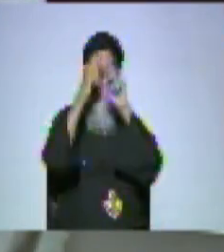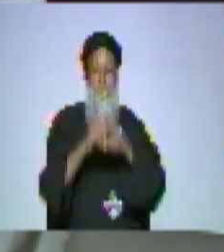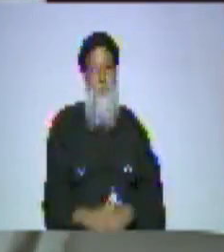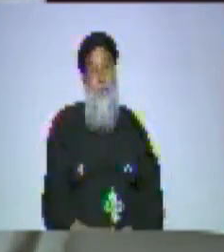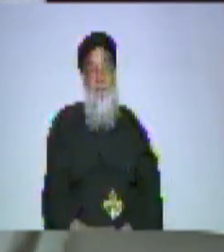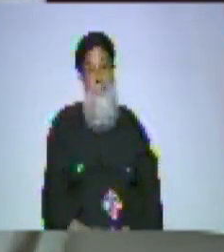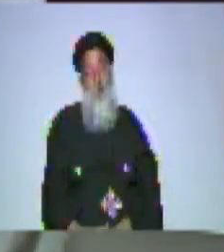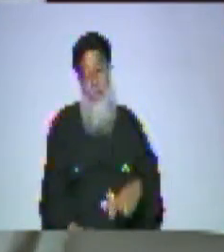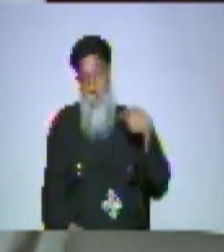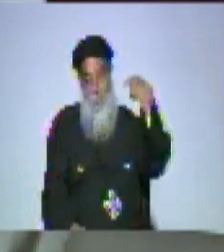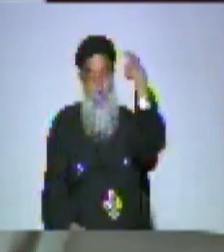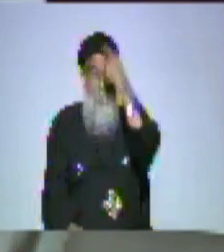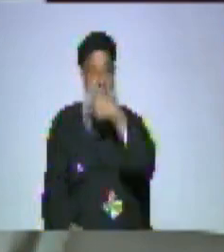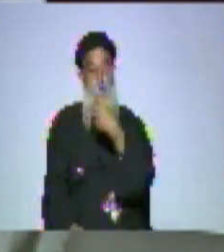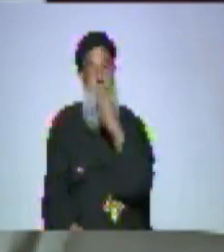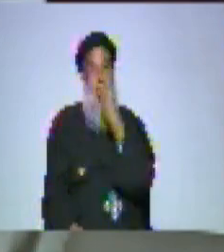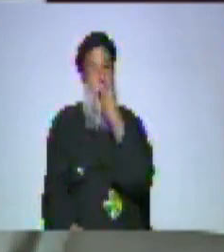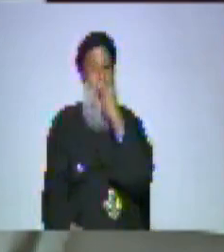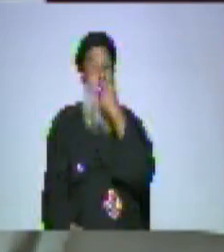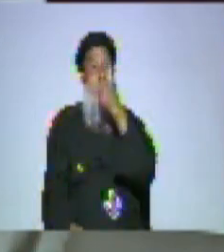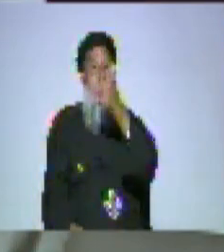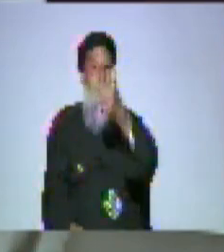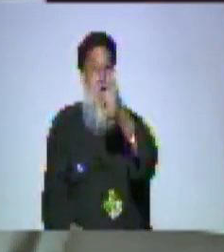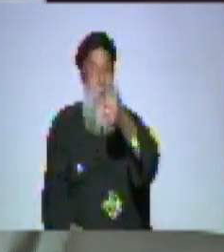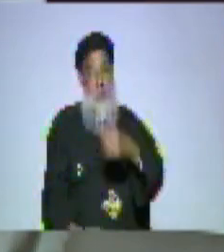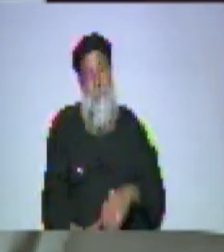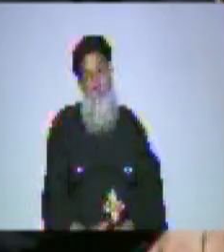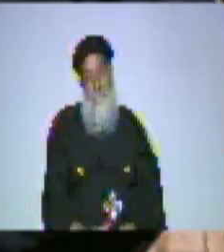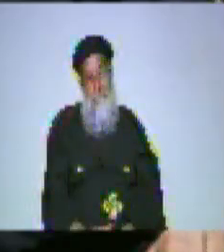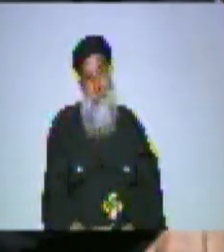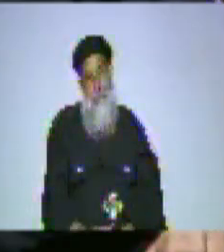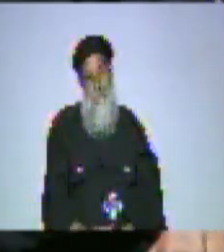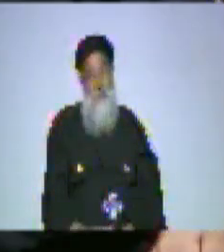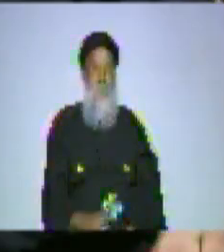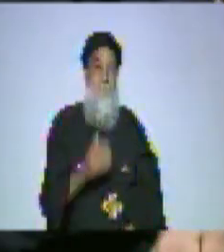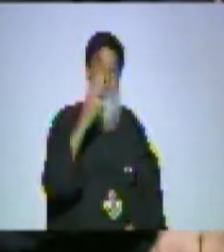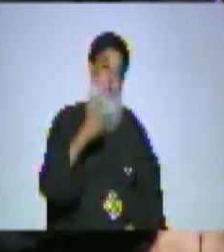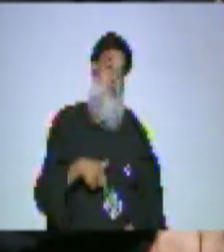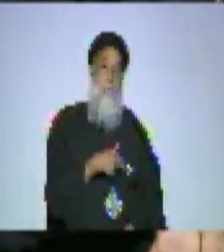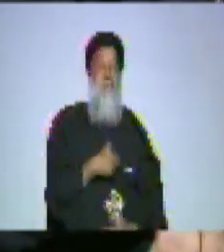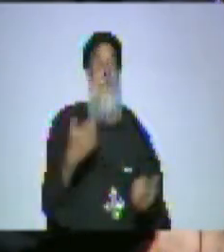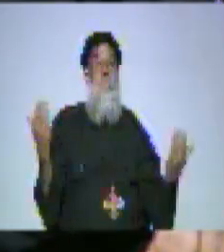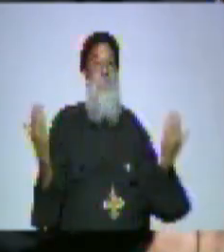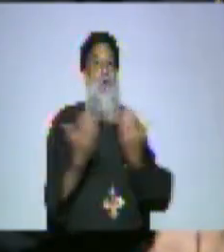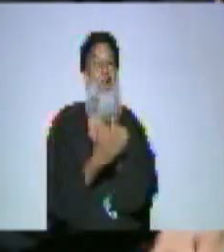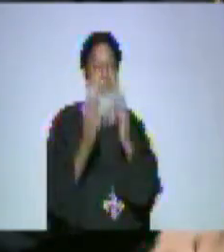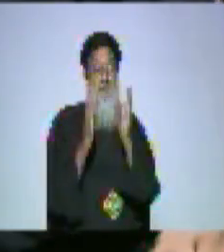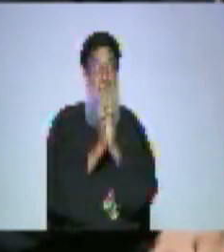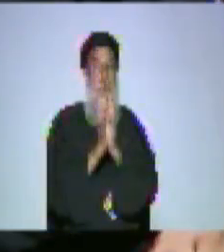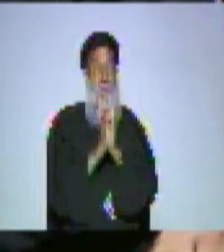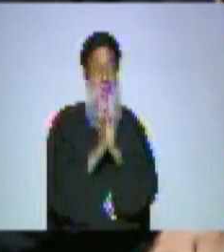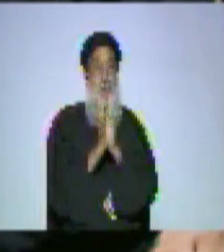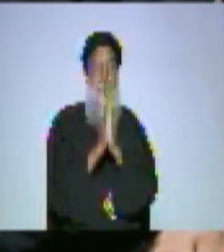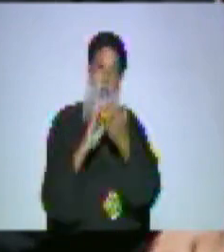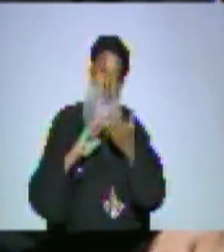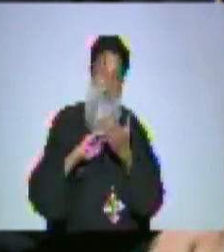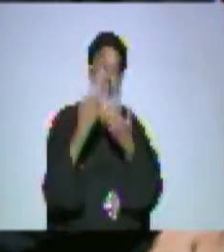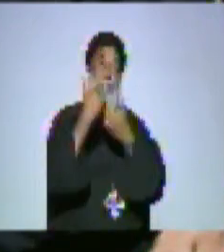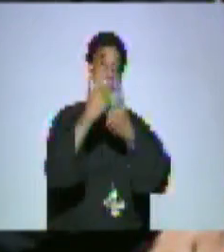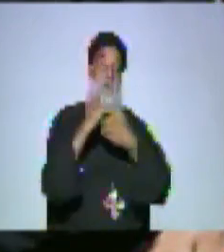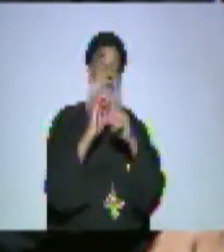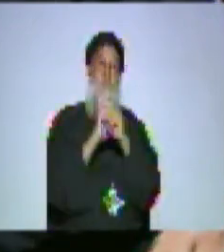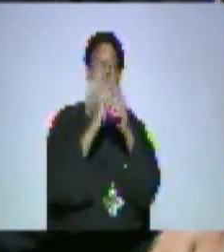حاجه جميله جميله جدا الحقيقه الكنيسه يبقالي من اجلهم وهم بيتشفعوا